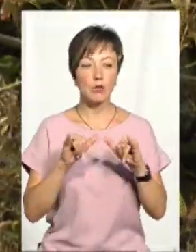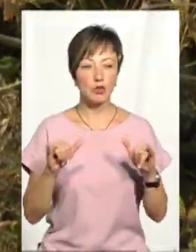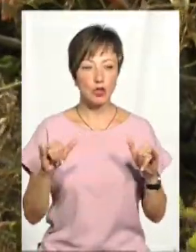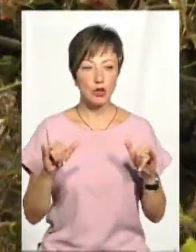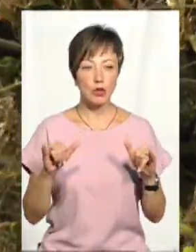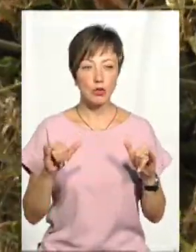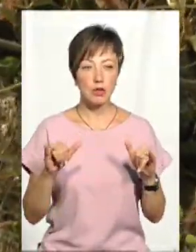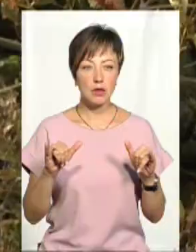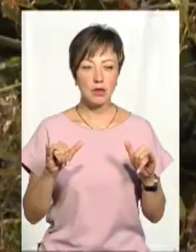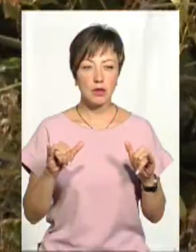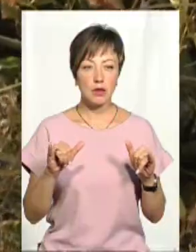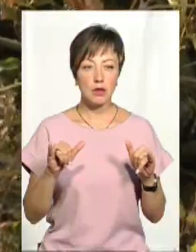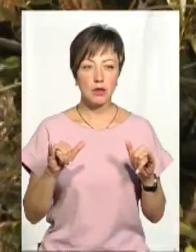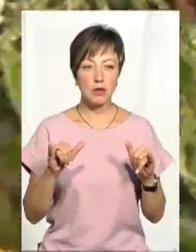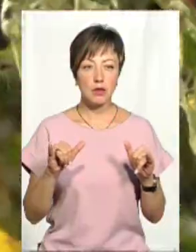поширюється